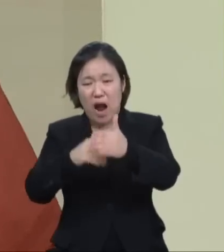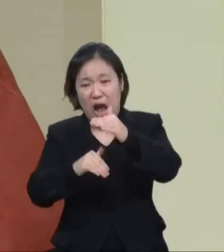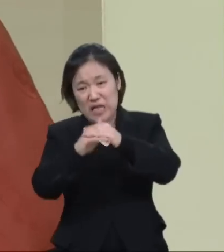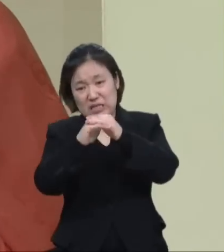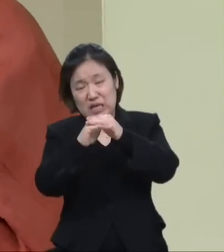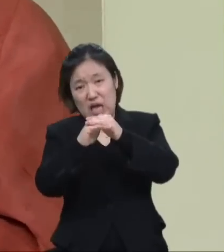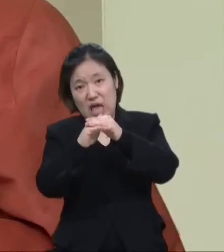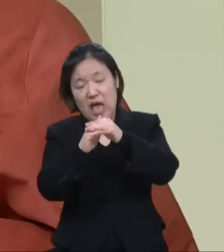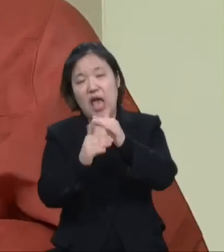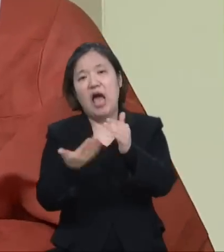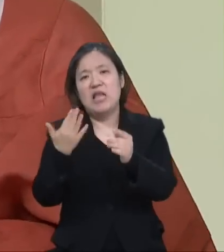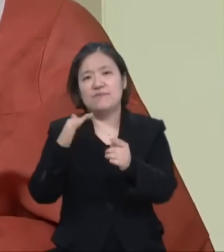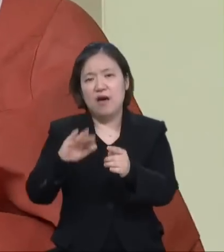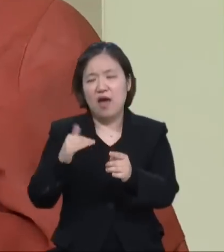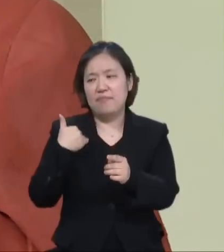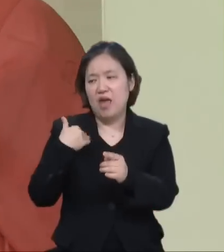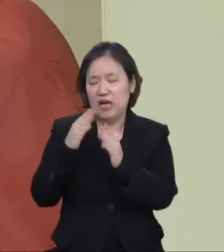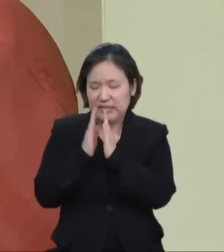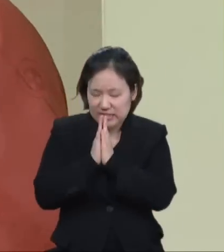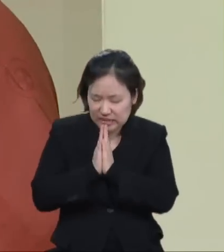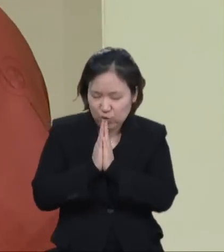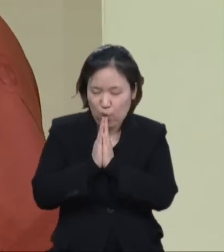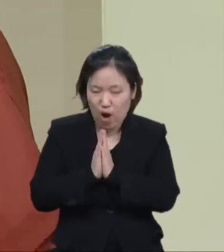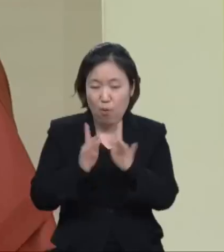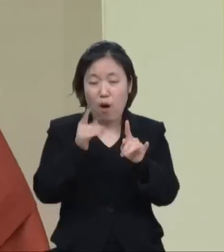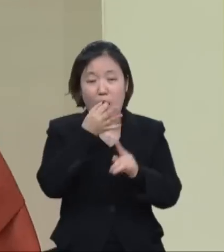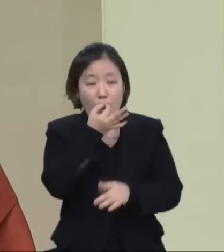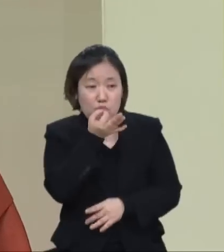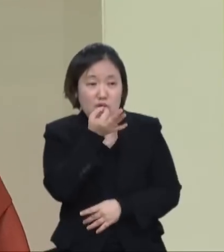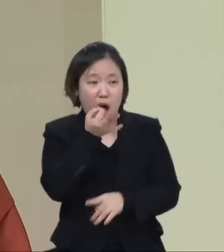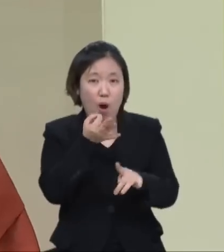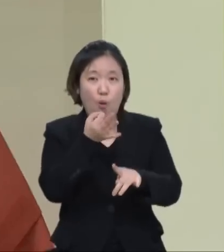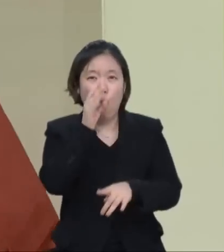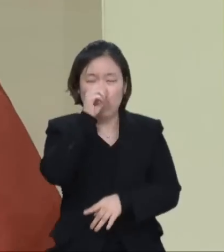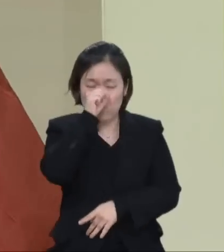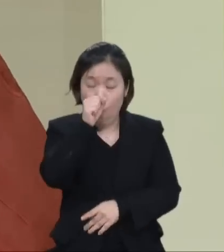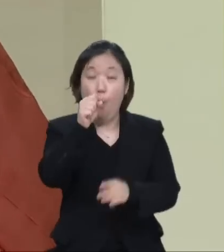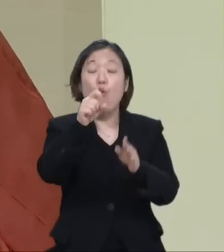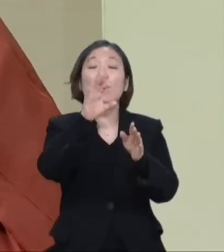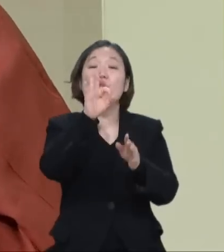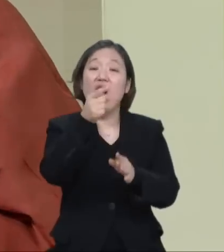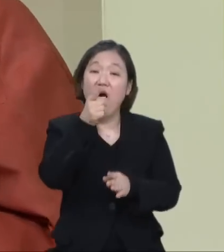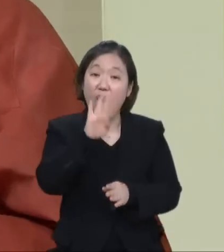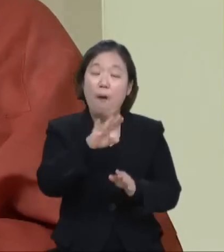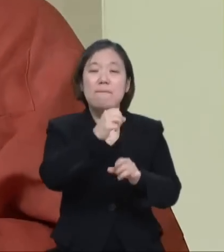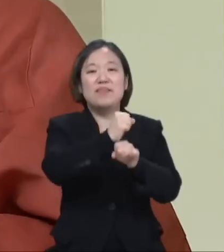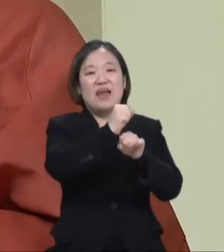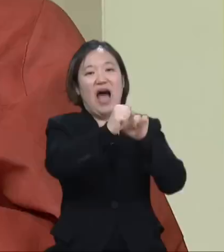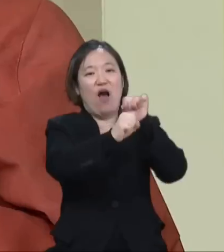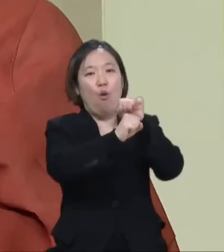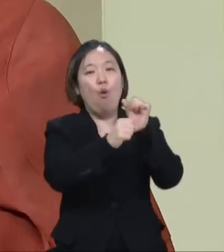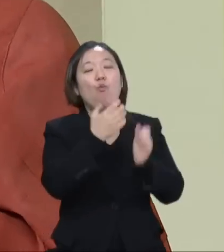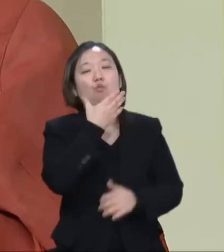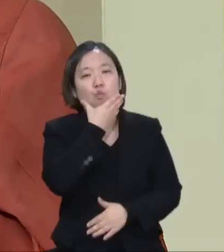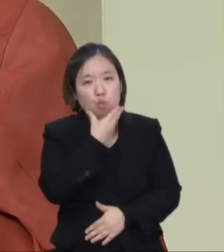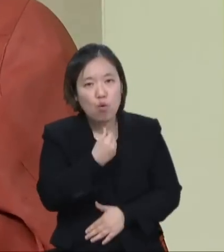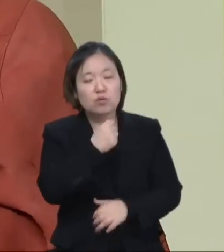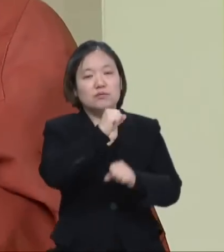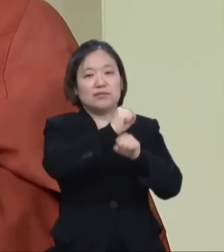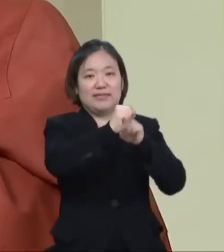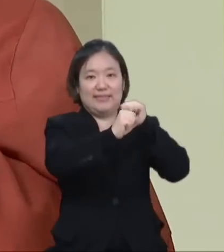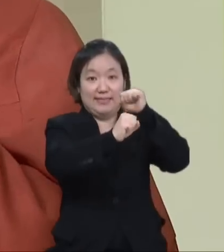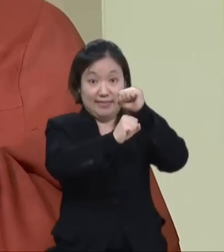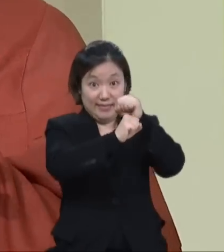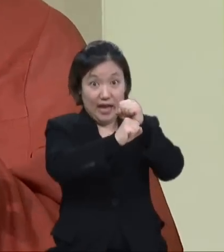내가 기도를 하고 염불을 하고 선업을 짓고 복을 짓고 공덕을 쌓는